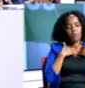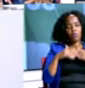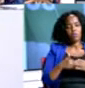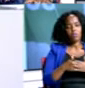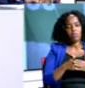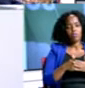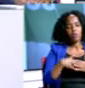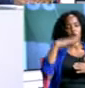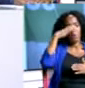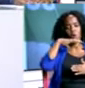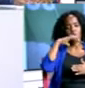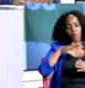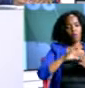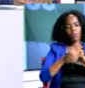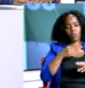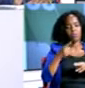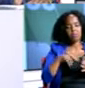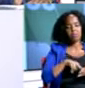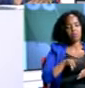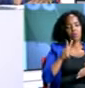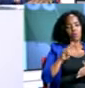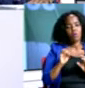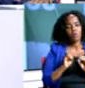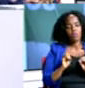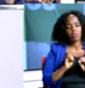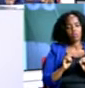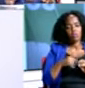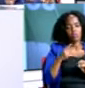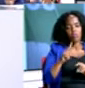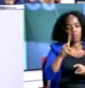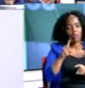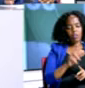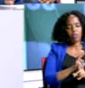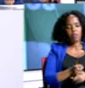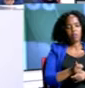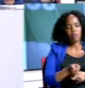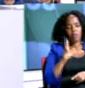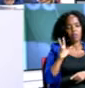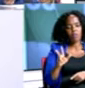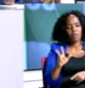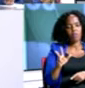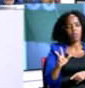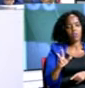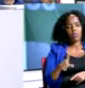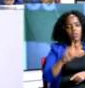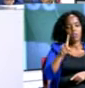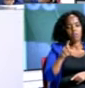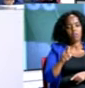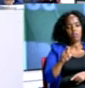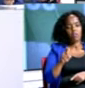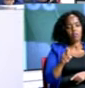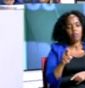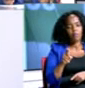biratti o'a waan ta'eef hin ka'u kan jedhanii yaadanis jiru. Gaafii kanaafis deebii. Sadaffaan immoo gaafiin